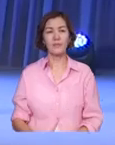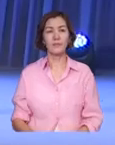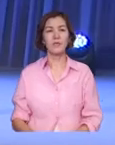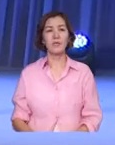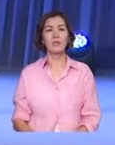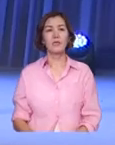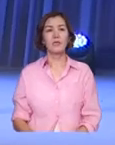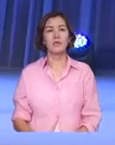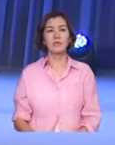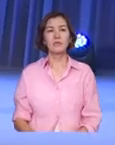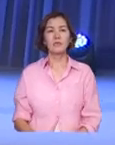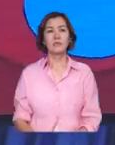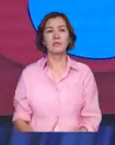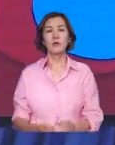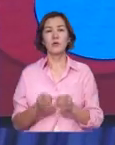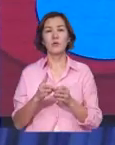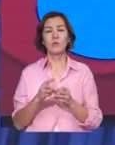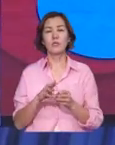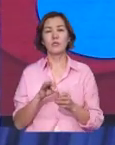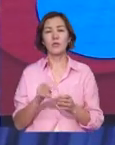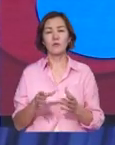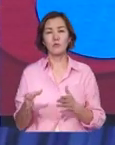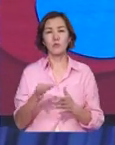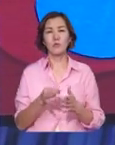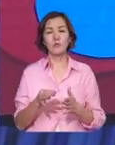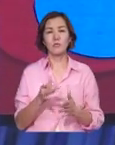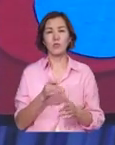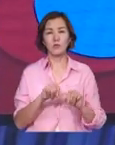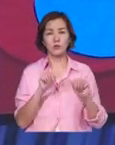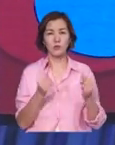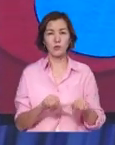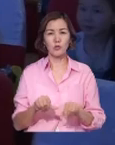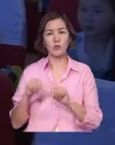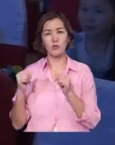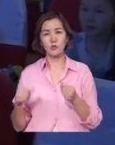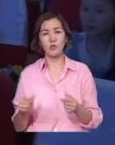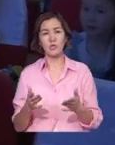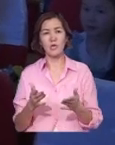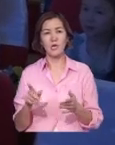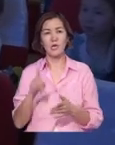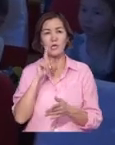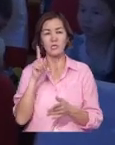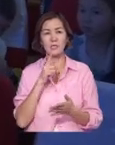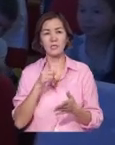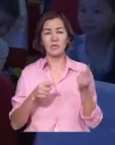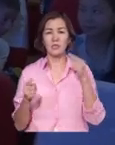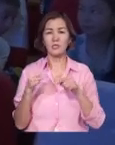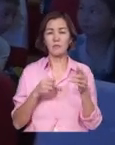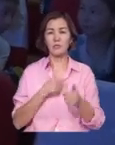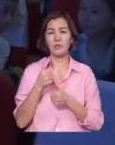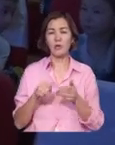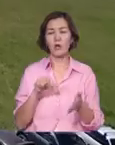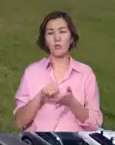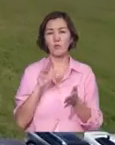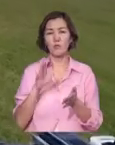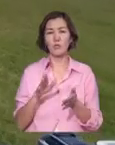легі мұнымен тоқтамақ емес. 11 тамыз күні облыстық жүректен жүрекке ерекше қажеттілігі бар жастар арасындағы шығармашылық байқауы